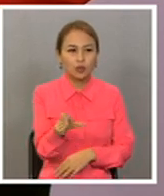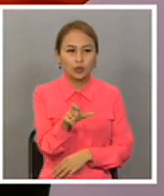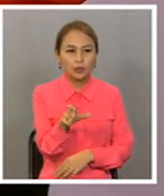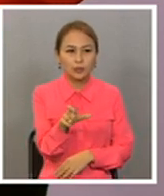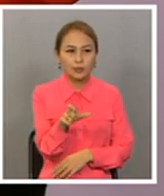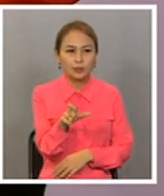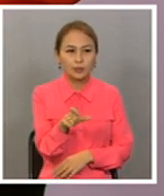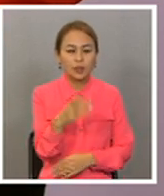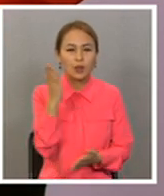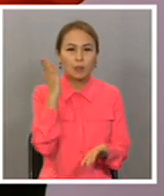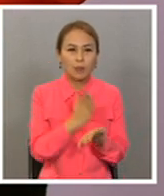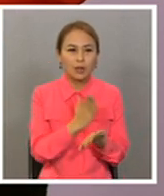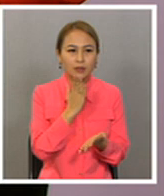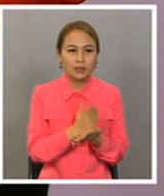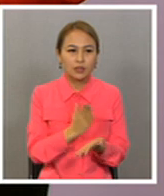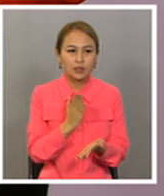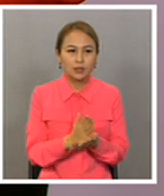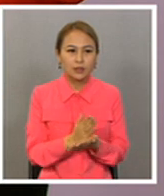балташы,